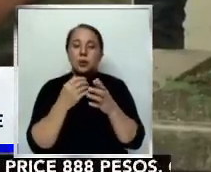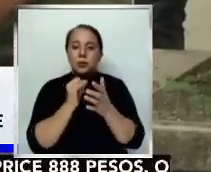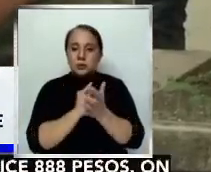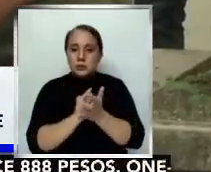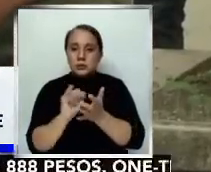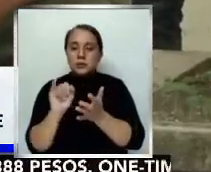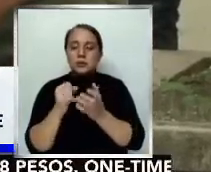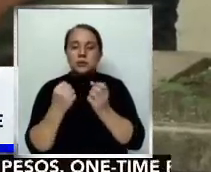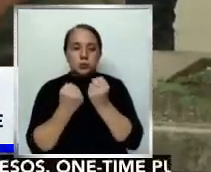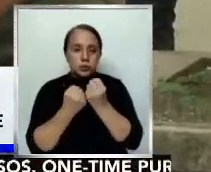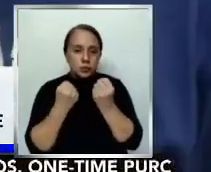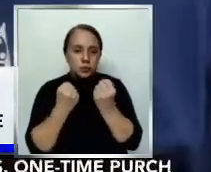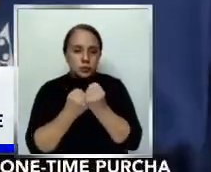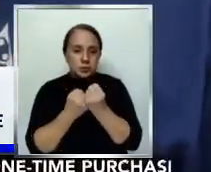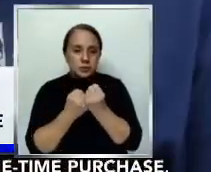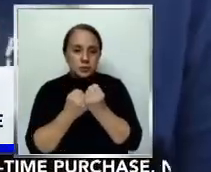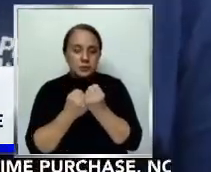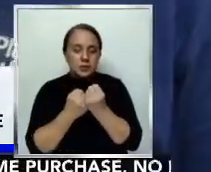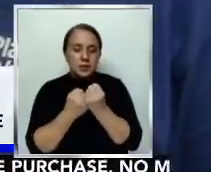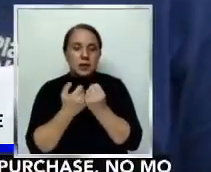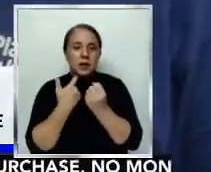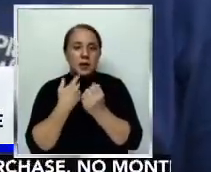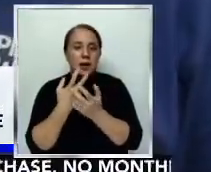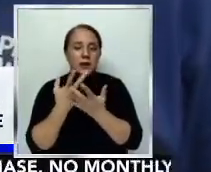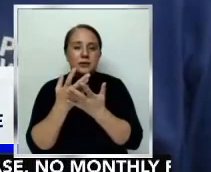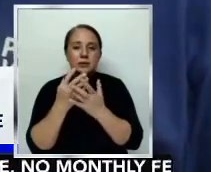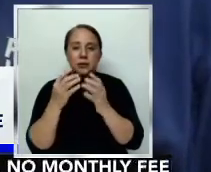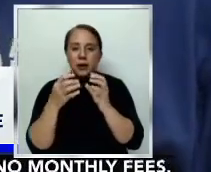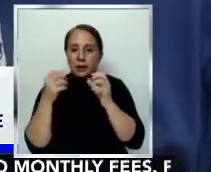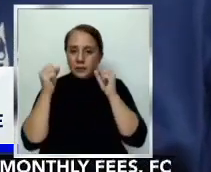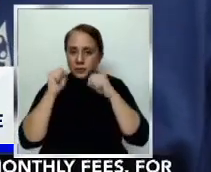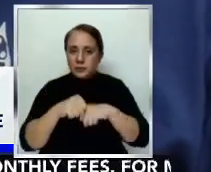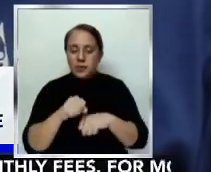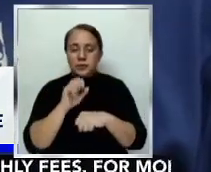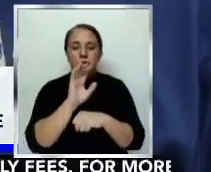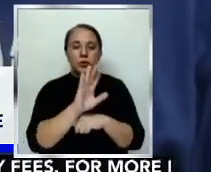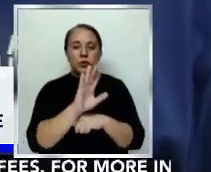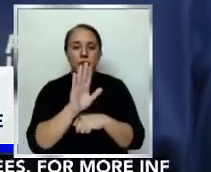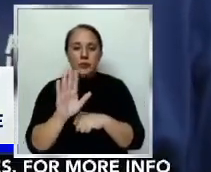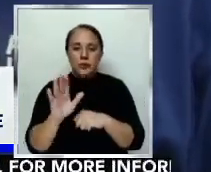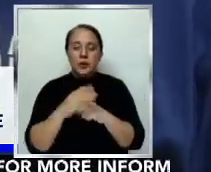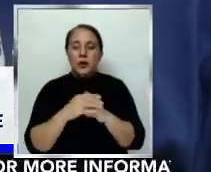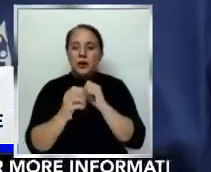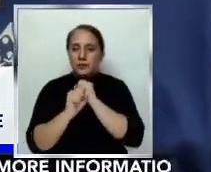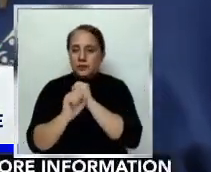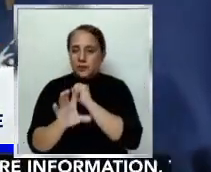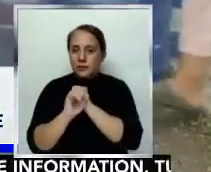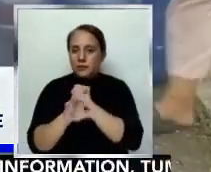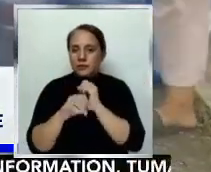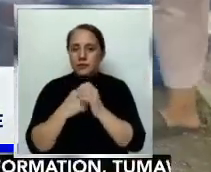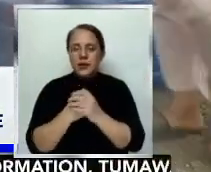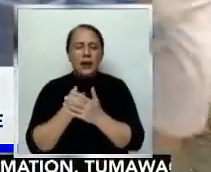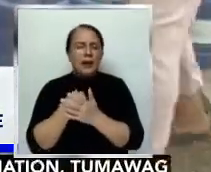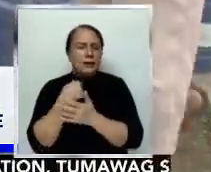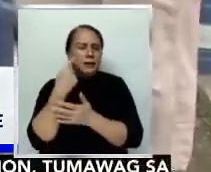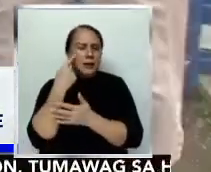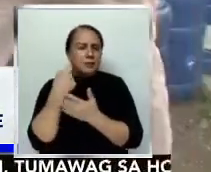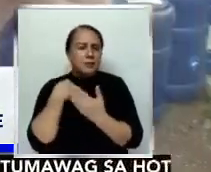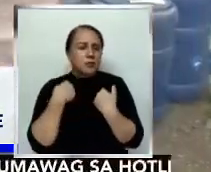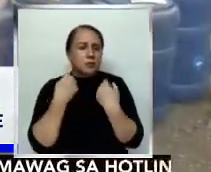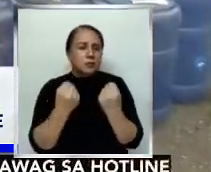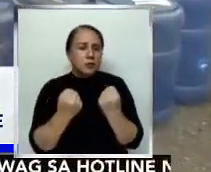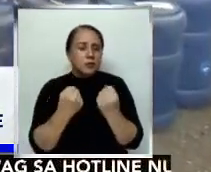susuporta at makikiayon sa iyong mga advokasya. I think mas strong.